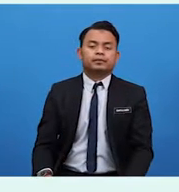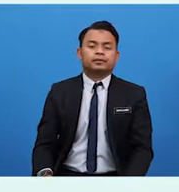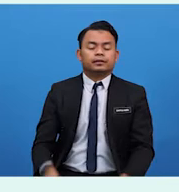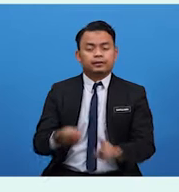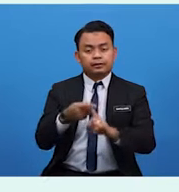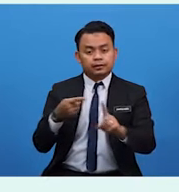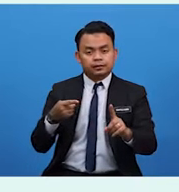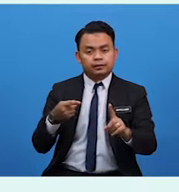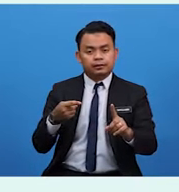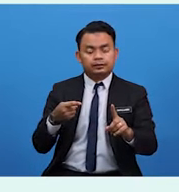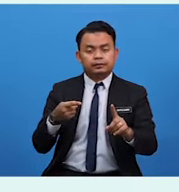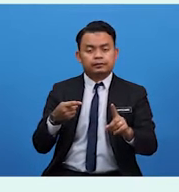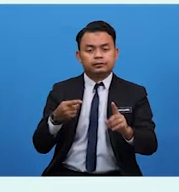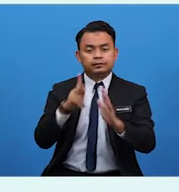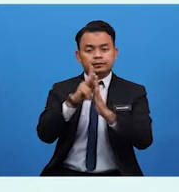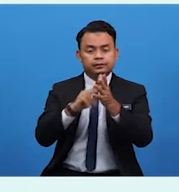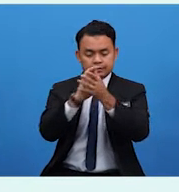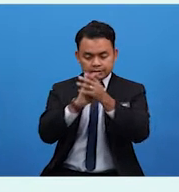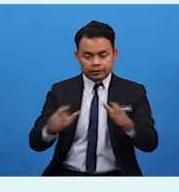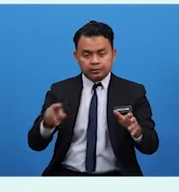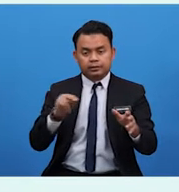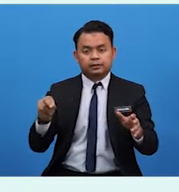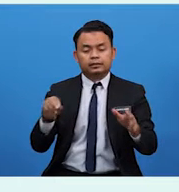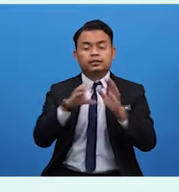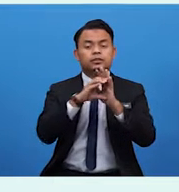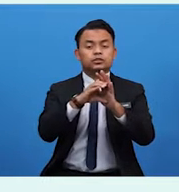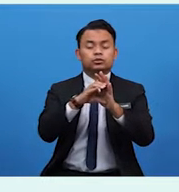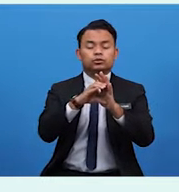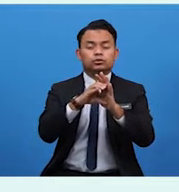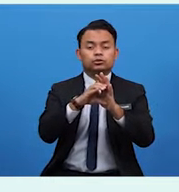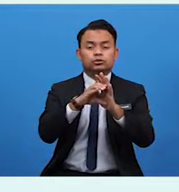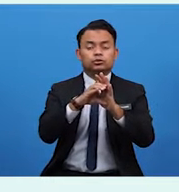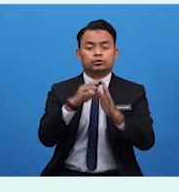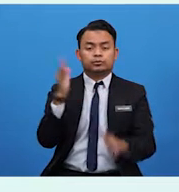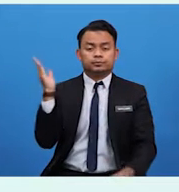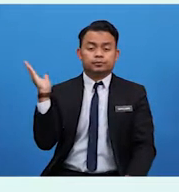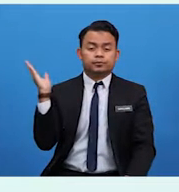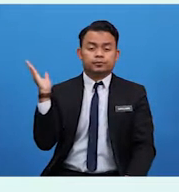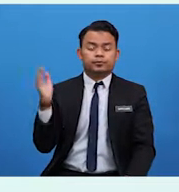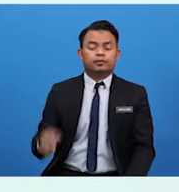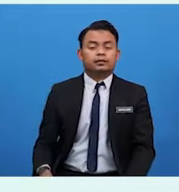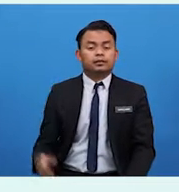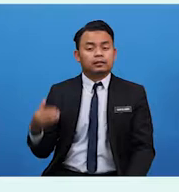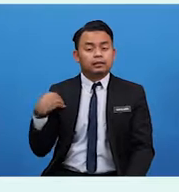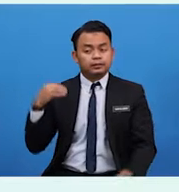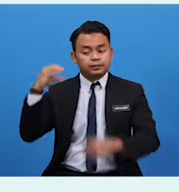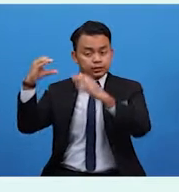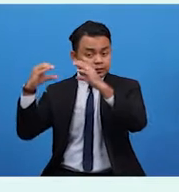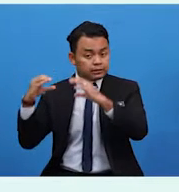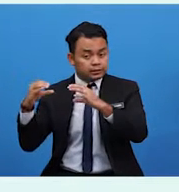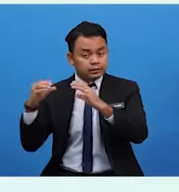Dari aspek keselamatan, contohnya periuk nasi elektrik telah direka bentuk dengan